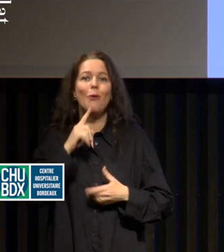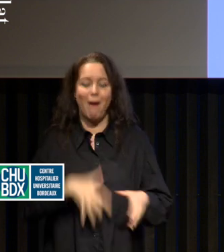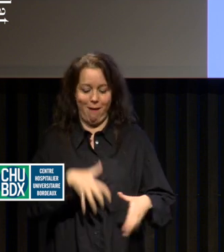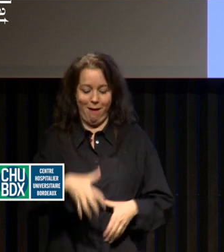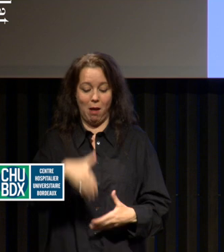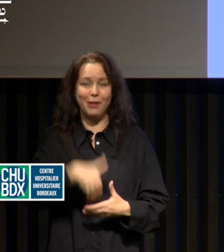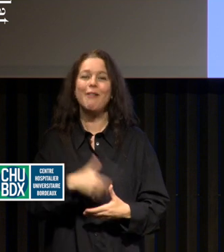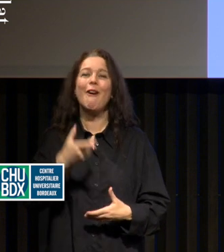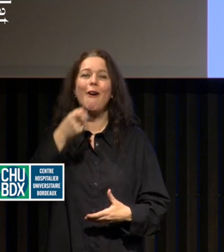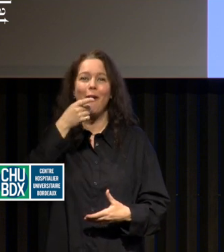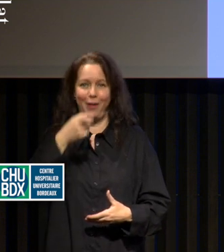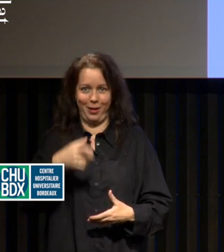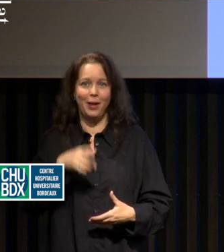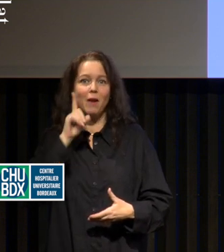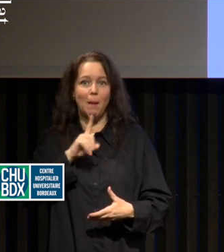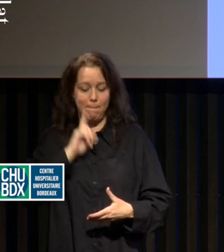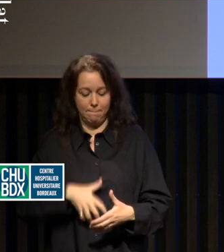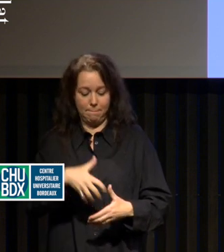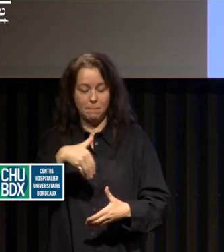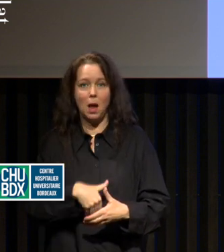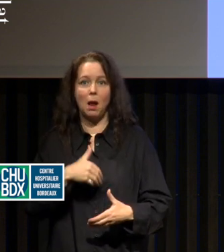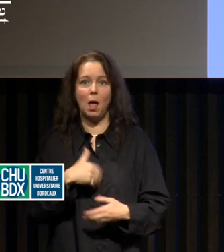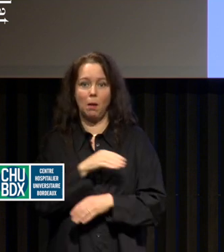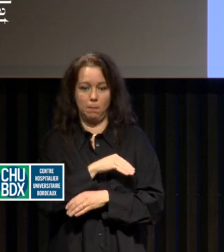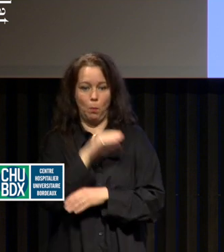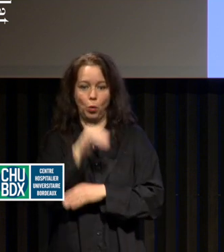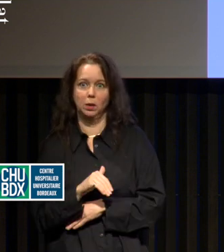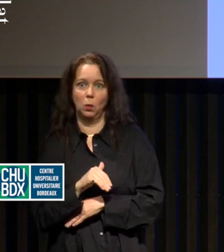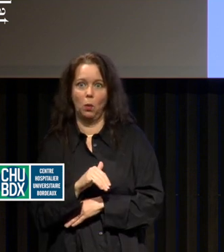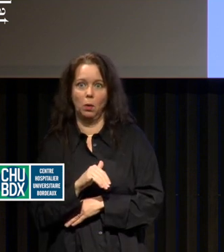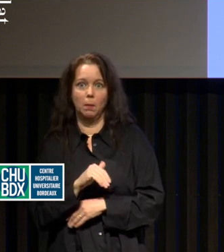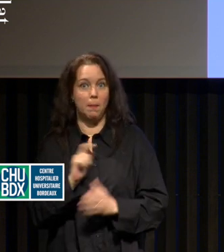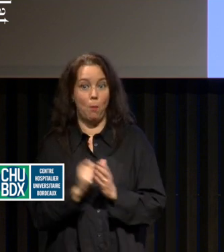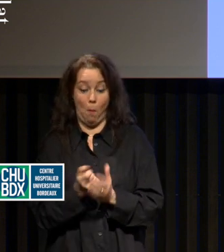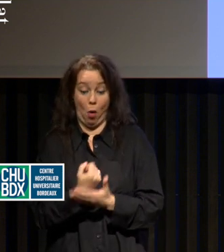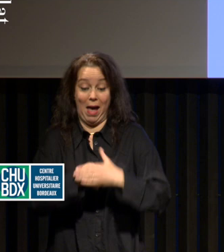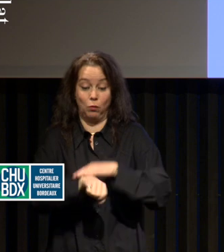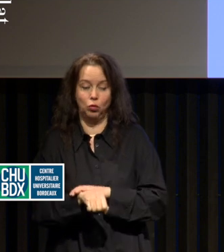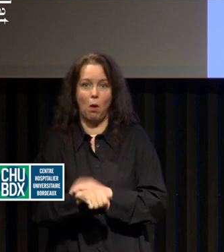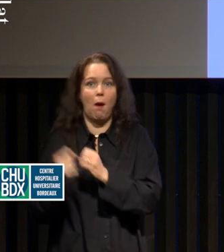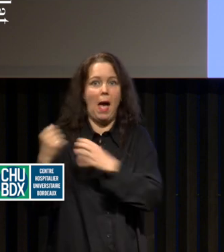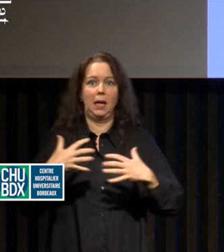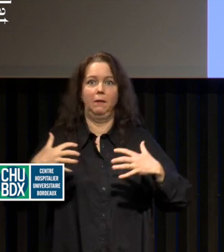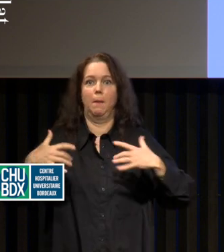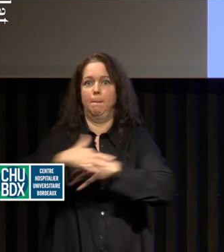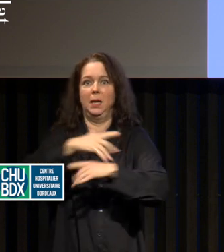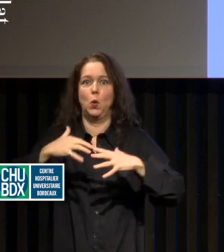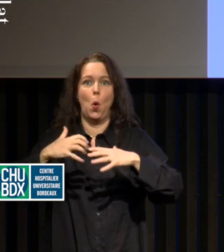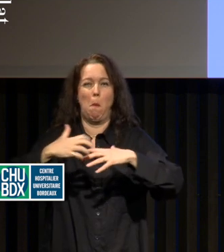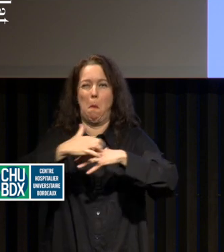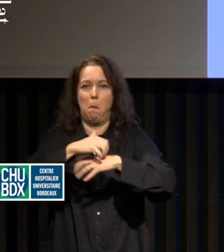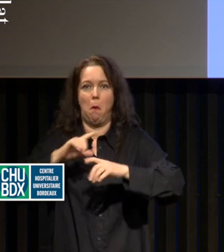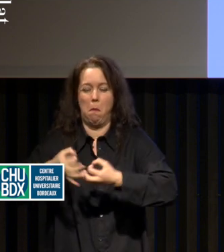mères, a priori, nous sommes tous stériles, et ce microbiote va s'implanter dès l'accouchement, en particulier à partir du microbiote de la mère.